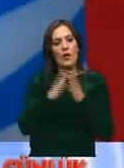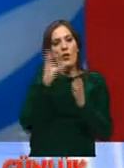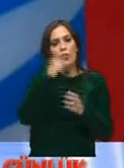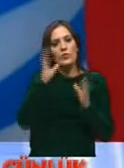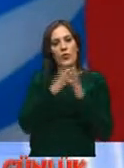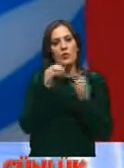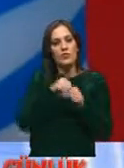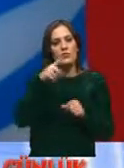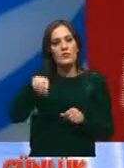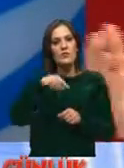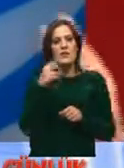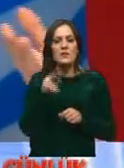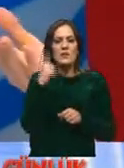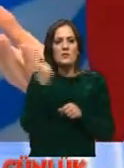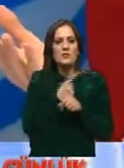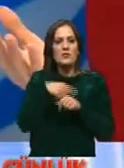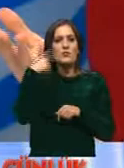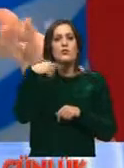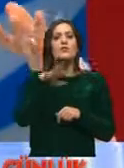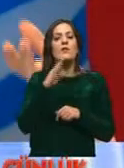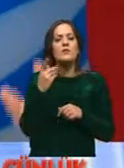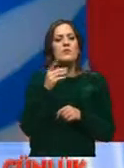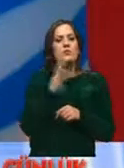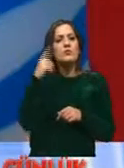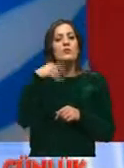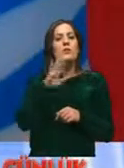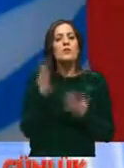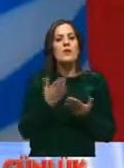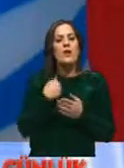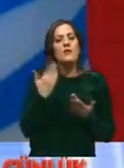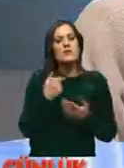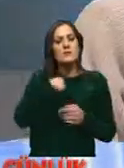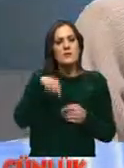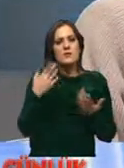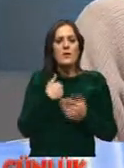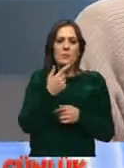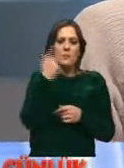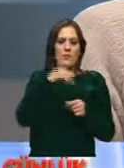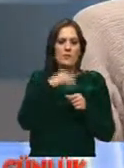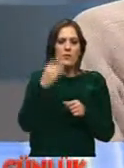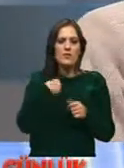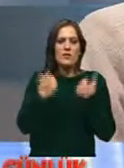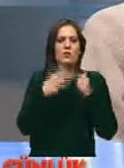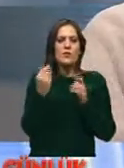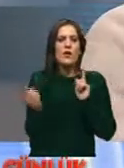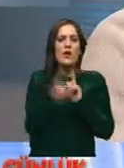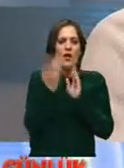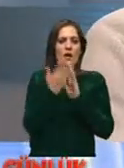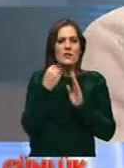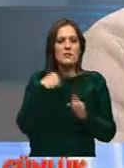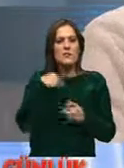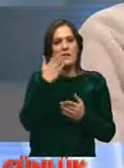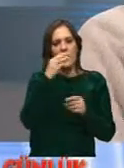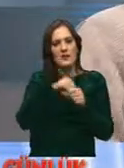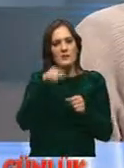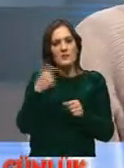korosu. Kesinlikle. Gibi bir şey de düşünemez aslında mi yani? Aslında hani biz zaten ben kişisel olarak yarışmalara çok karşıyım. Yani ya, mesela biz